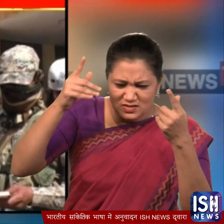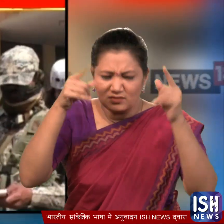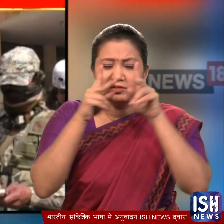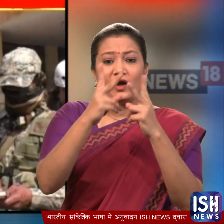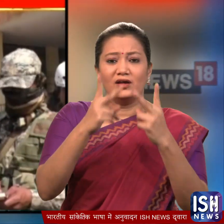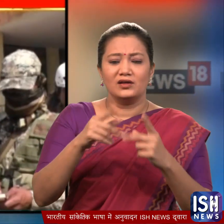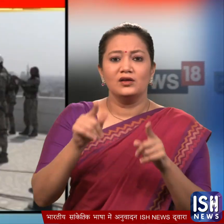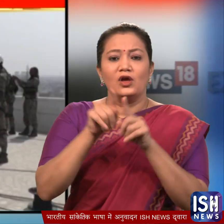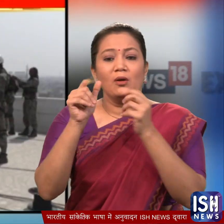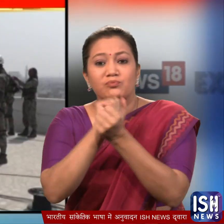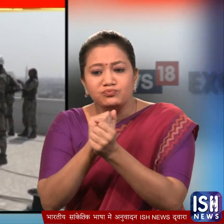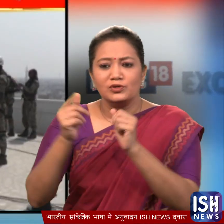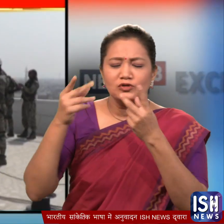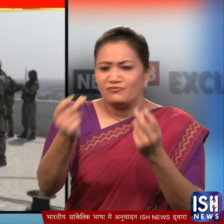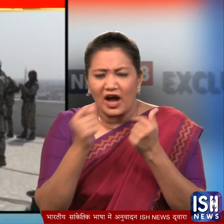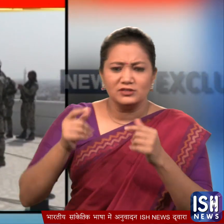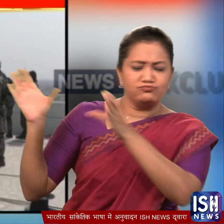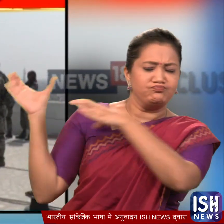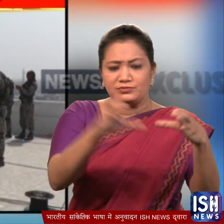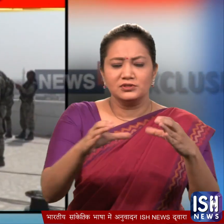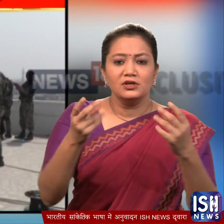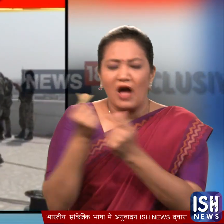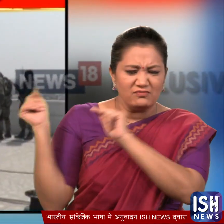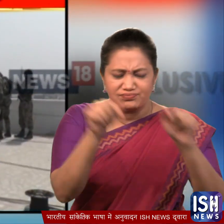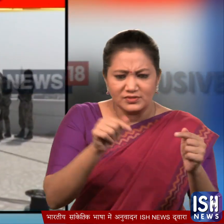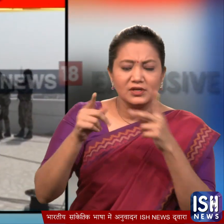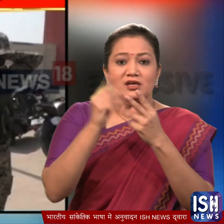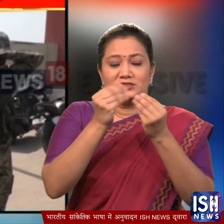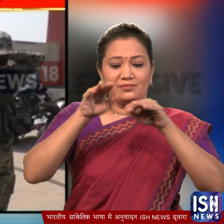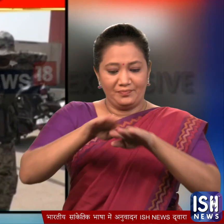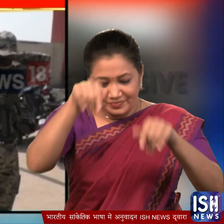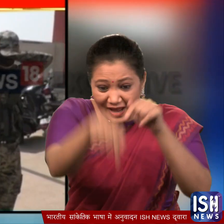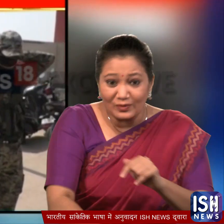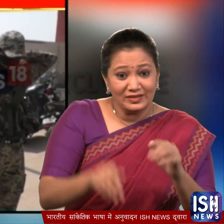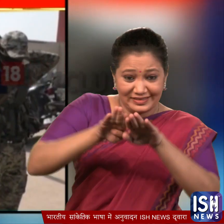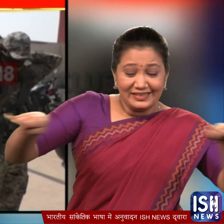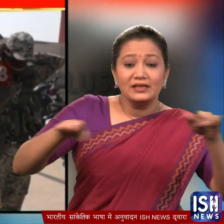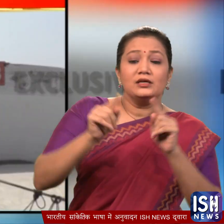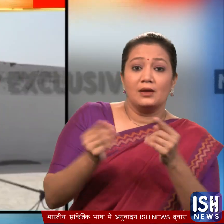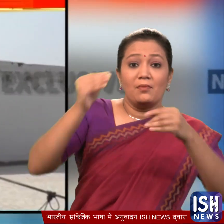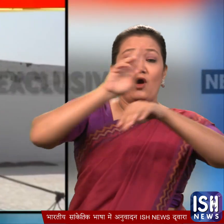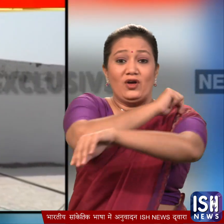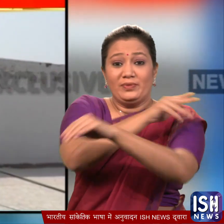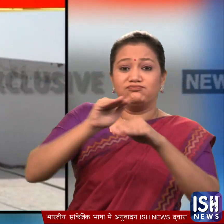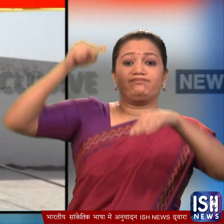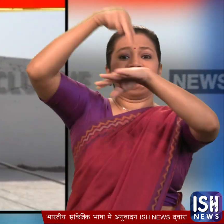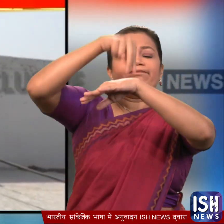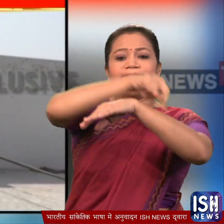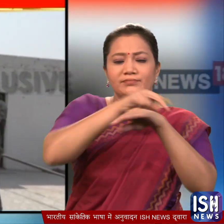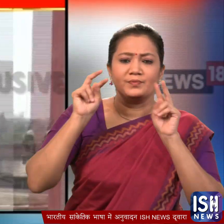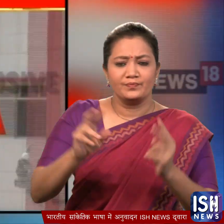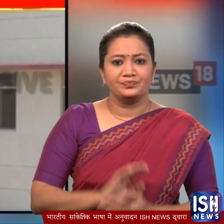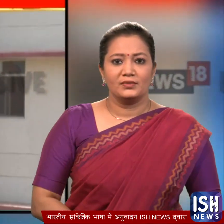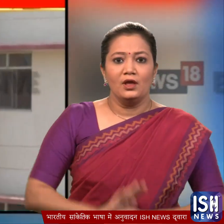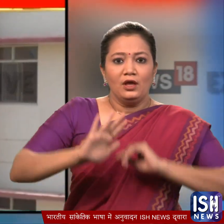की सामने आई तस्वीरों में पुलिस की इमरजेंसी रिस्पांस टीम एकदम एक्शन में नजर आई। कुछ जवान जमीन पर तो कुछ अस्पताल की छत पर डेरा